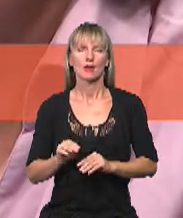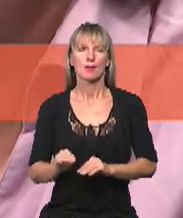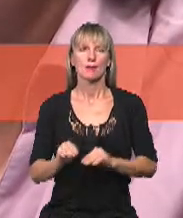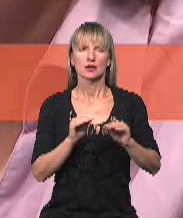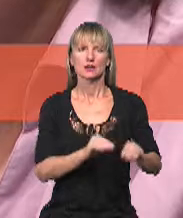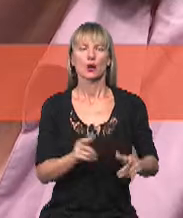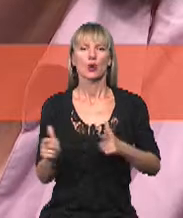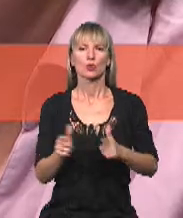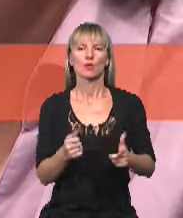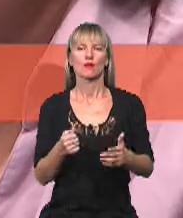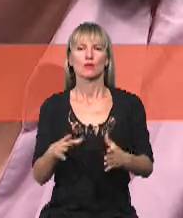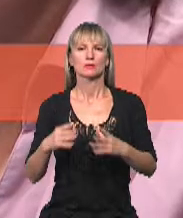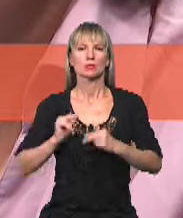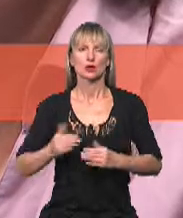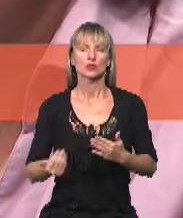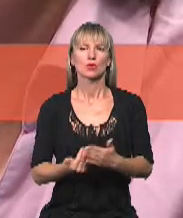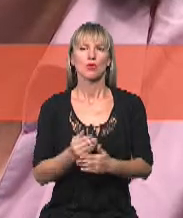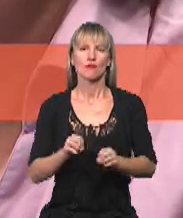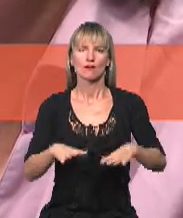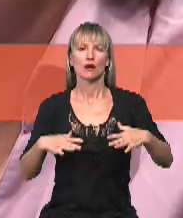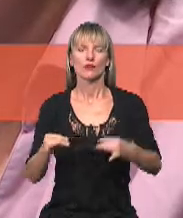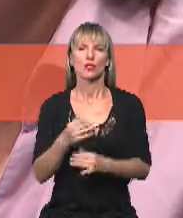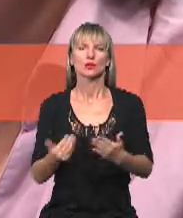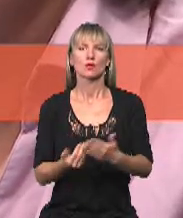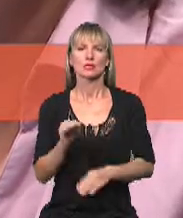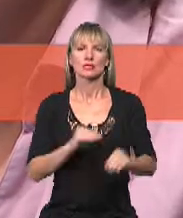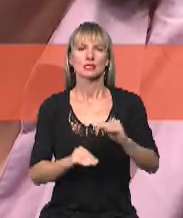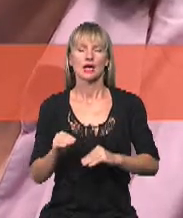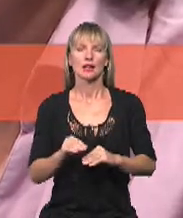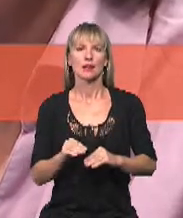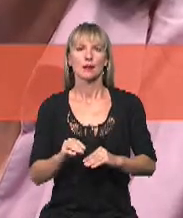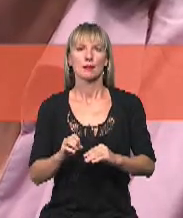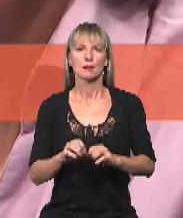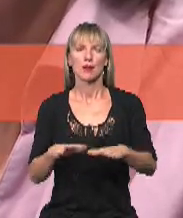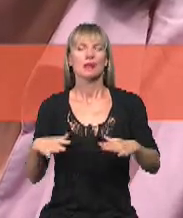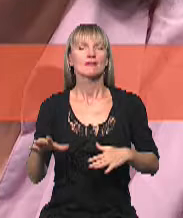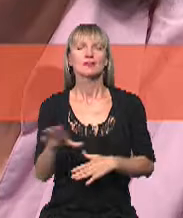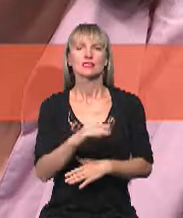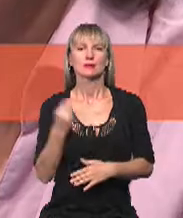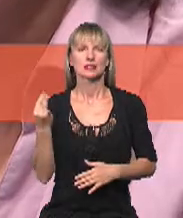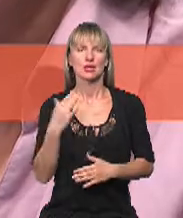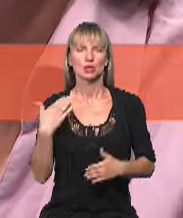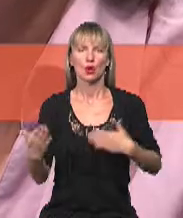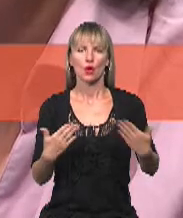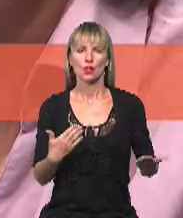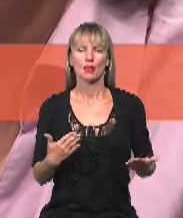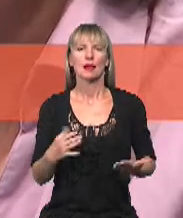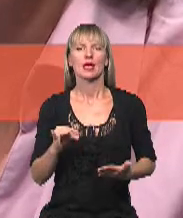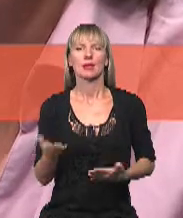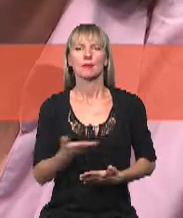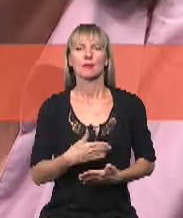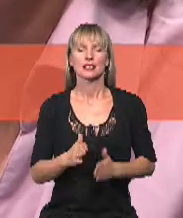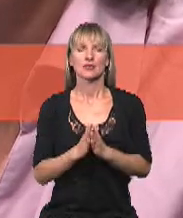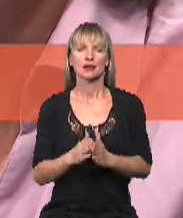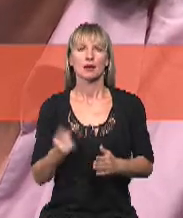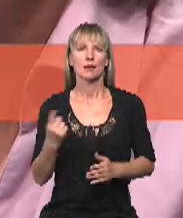з новою Верховною Радою, з новим складом парламенту, з усіма зацікавленими в цьому питанні сторонами. Зокрема, ми